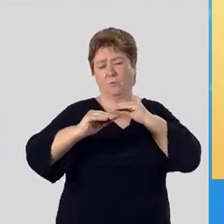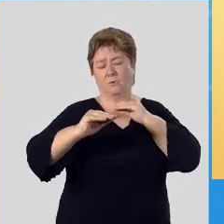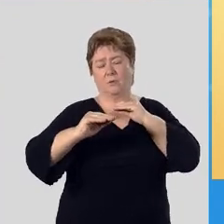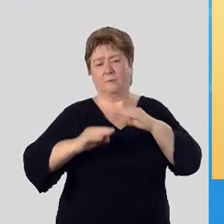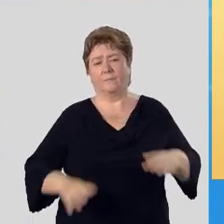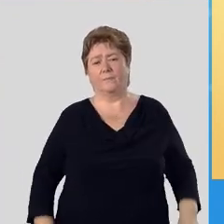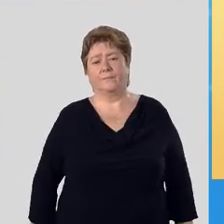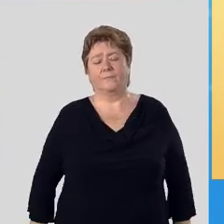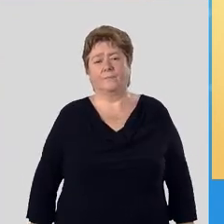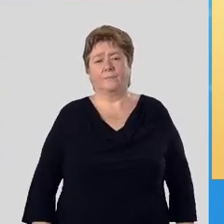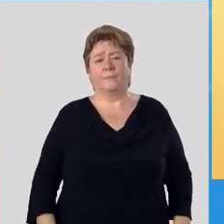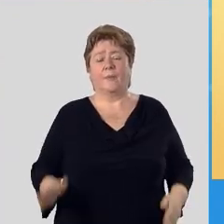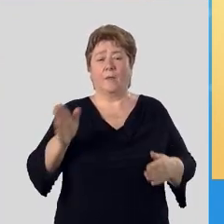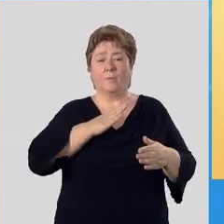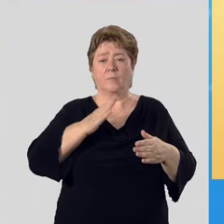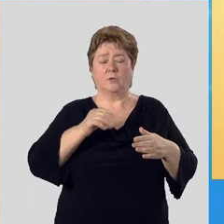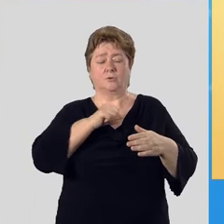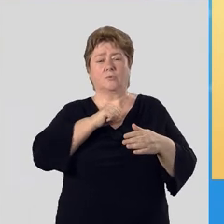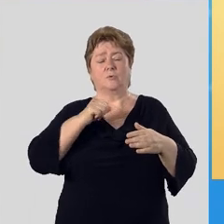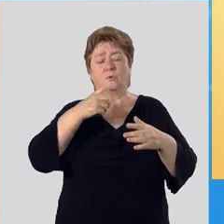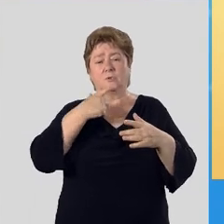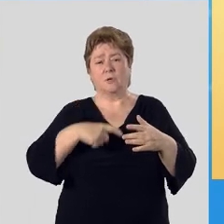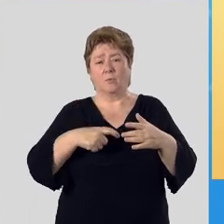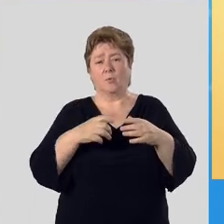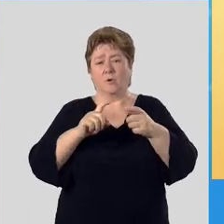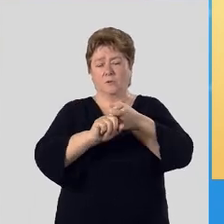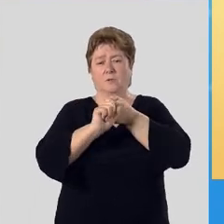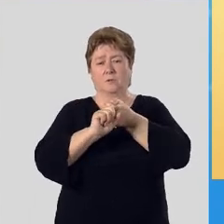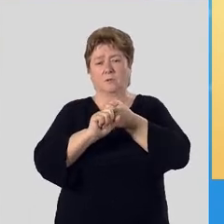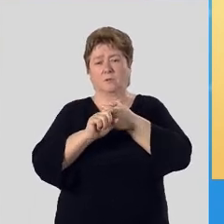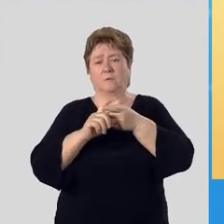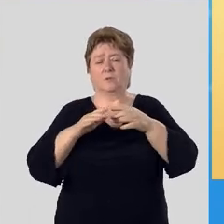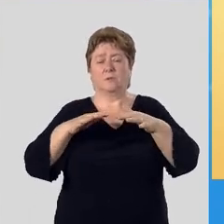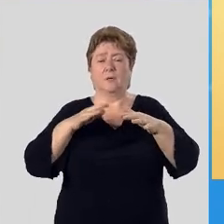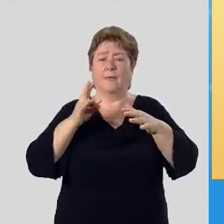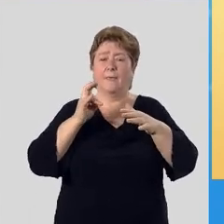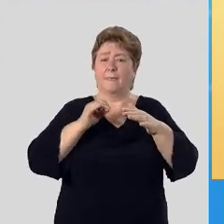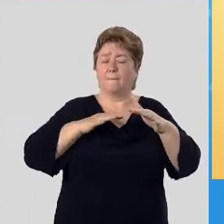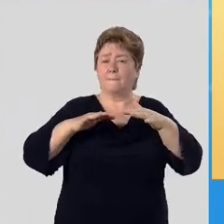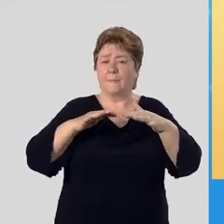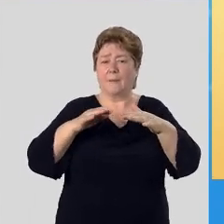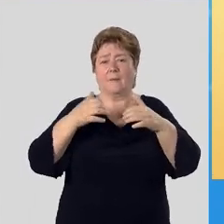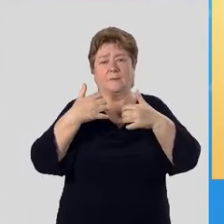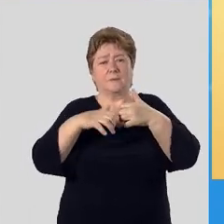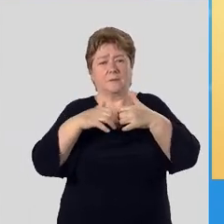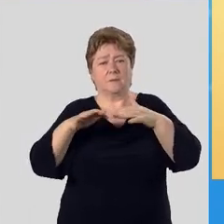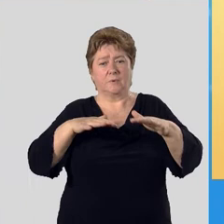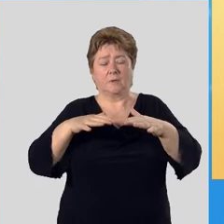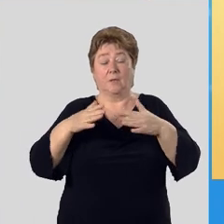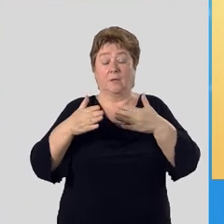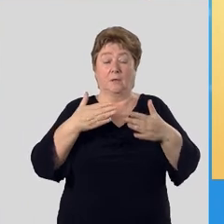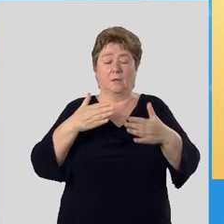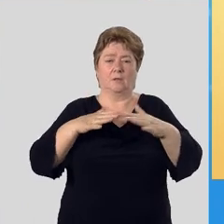плоские. Между собой они соединяются неподвижно, полуподвижно